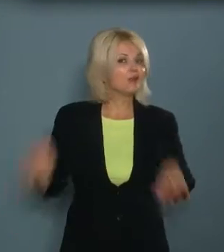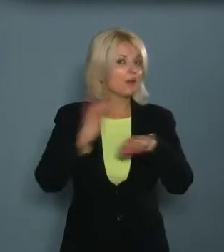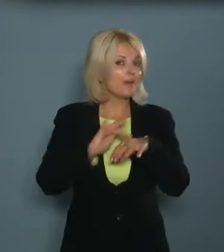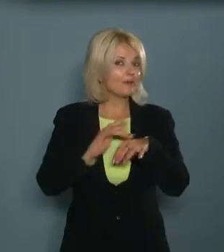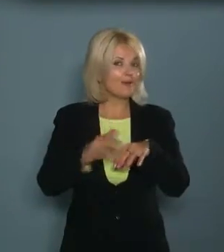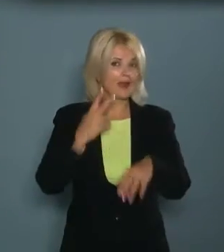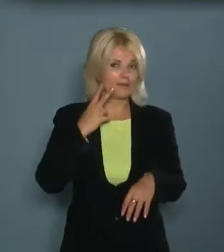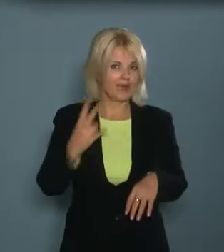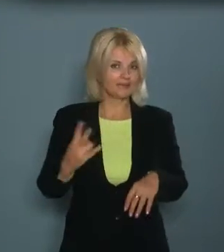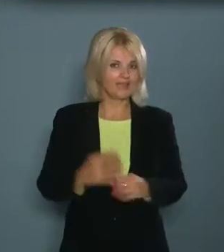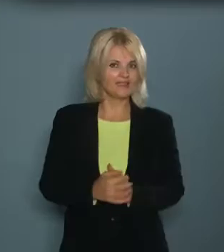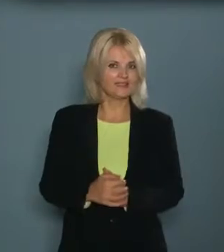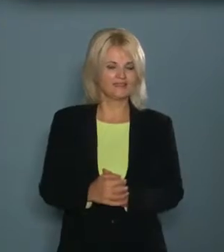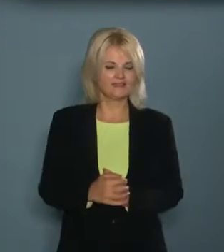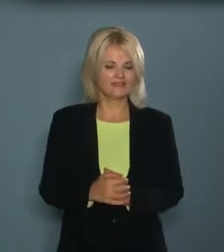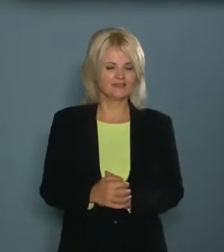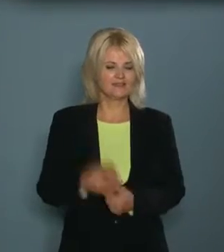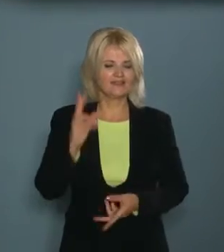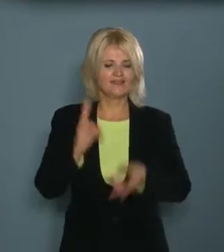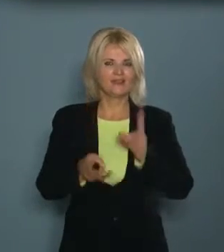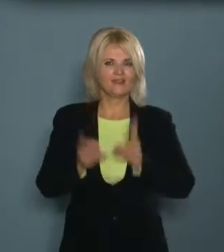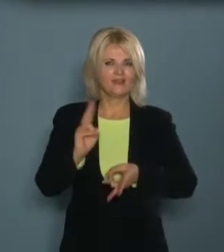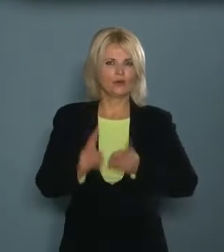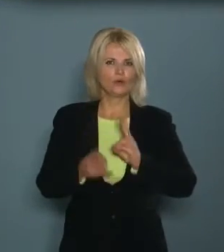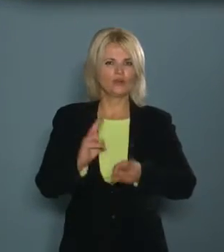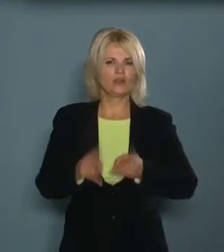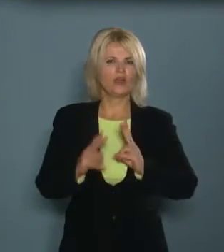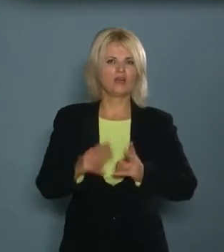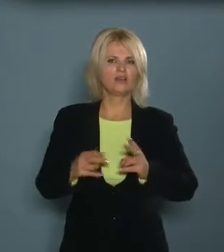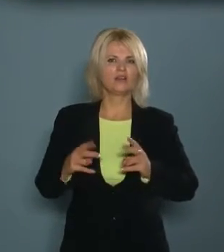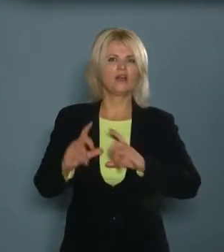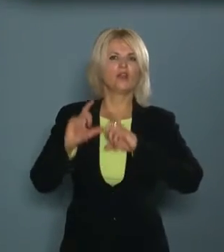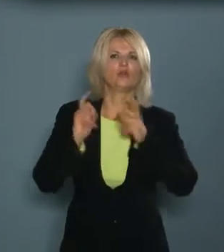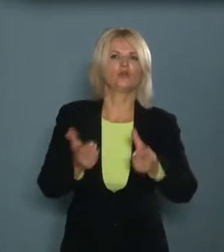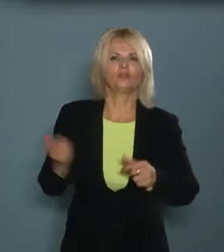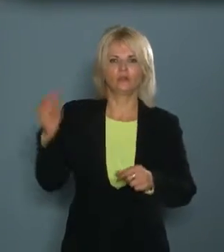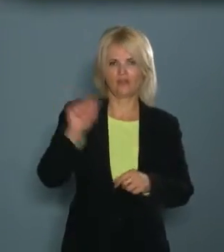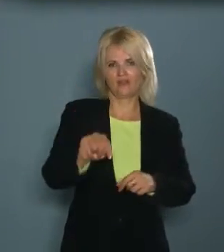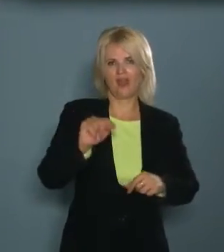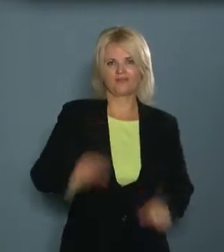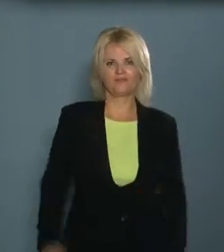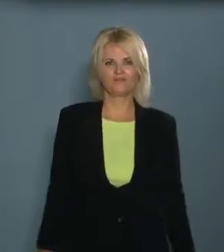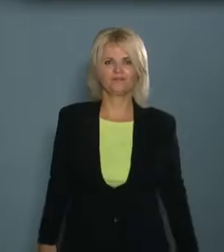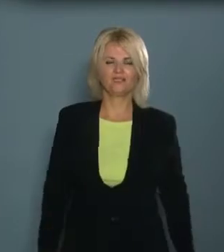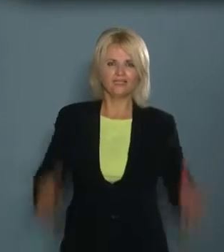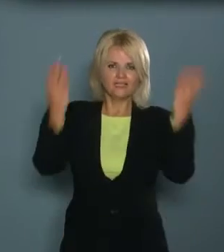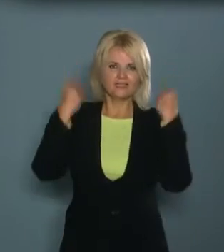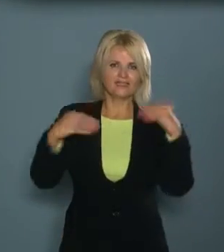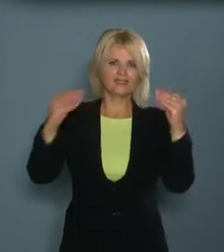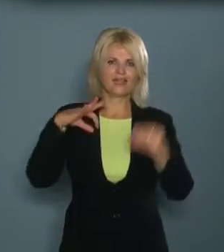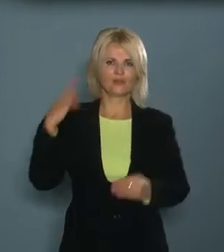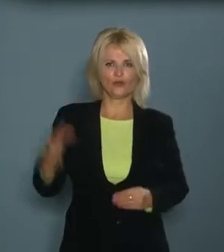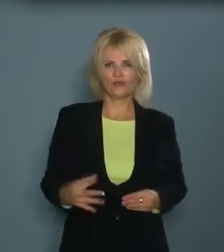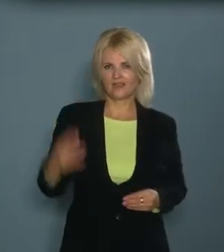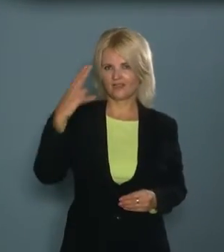meg megnézni, hogyan jutottunk idáig. Tisztelt hölgyek és